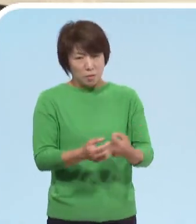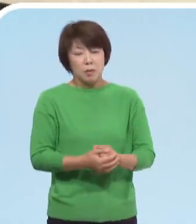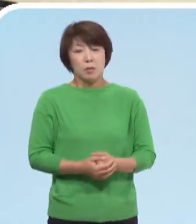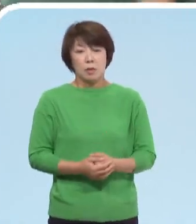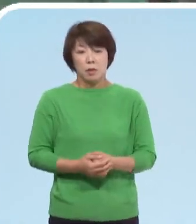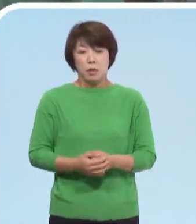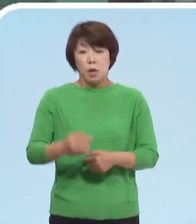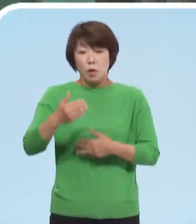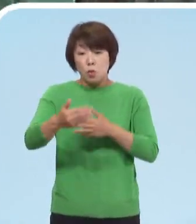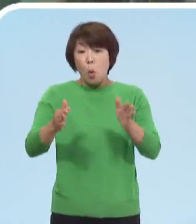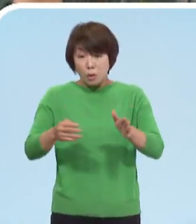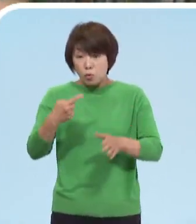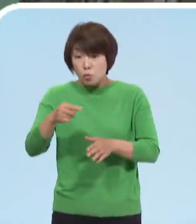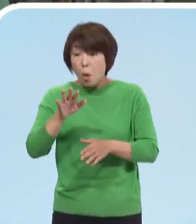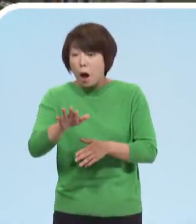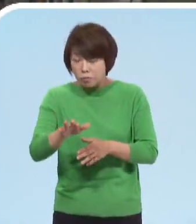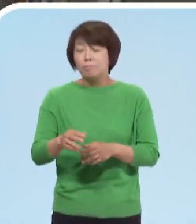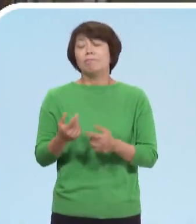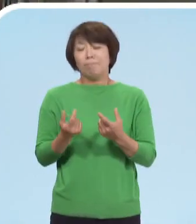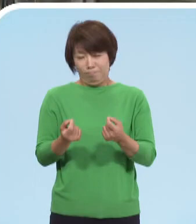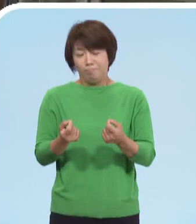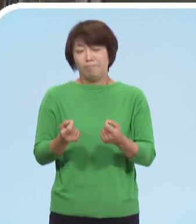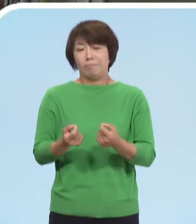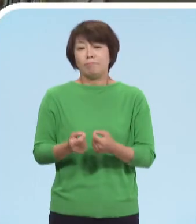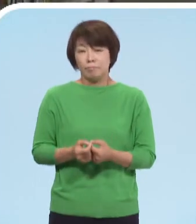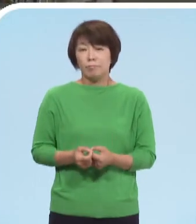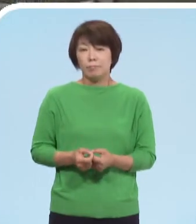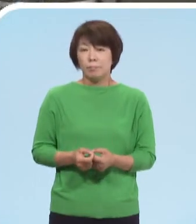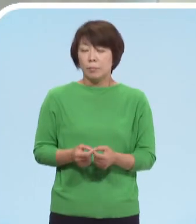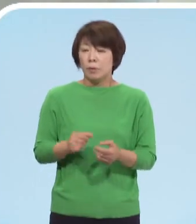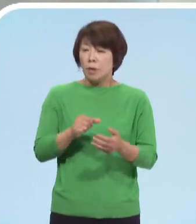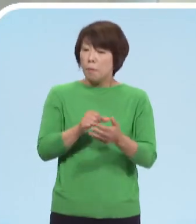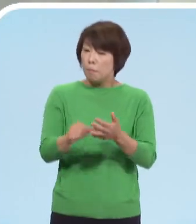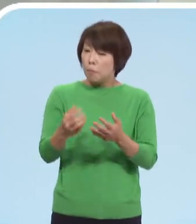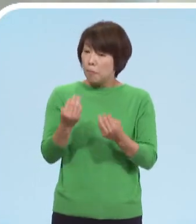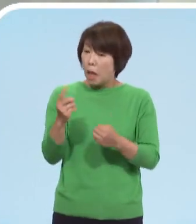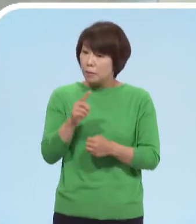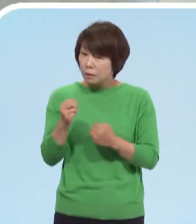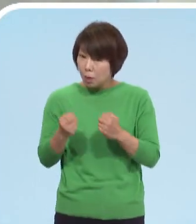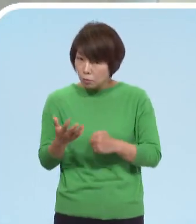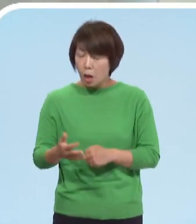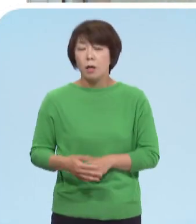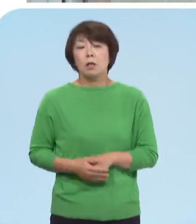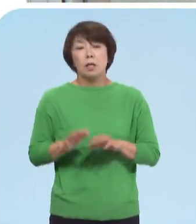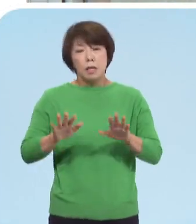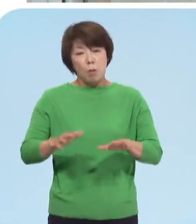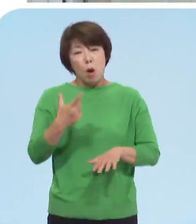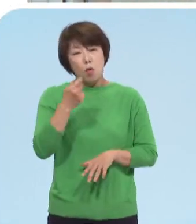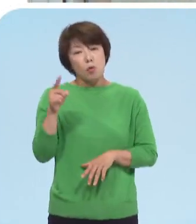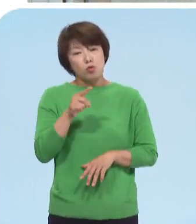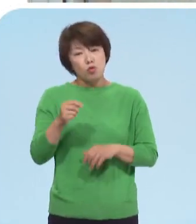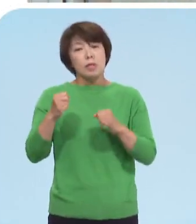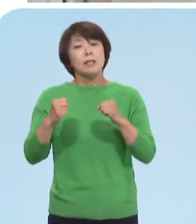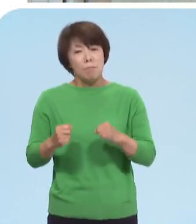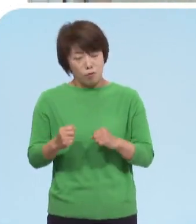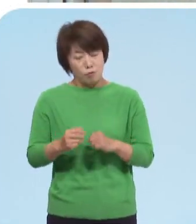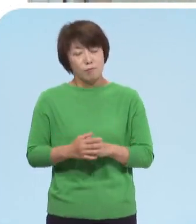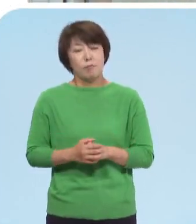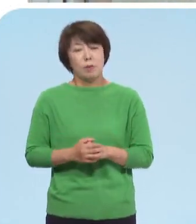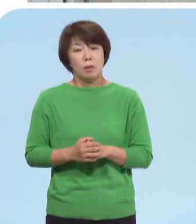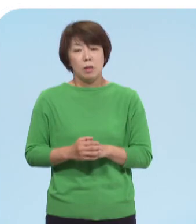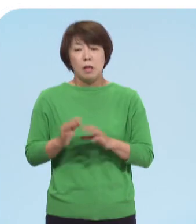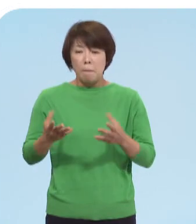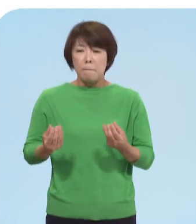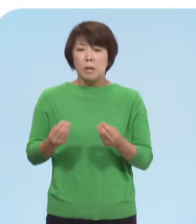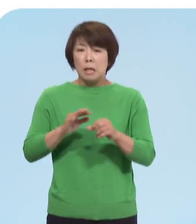レッスンもされているっていうことなんです。 そうですね、スクール運営、うん、そうですね。 今何人ぐらいの方来られてるんですか。 今60人ぐらいですかね。